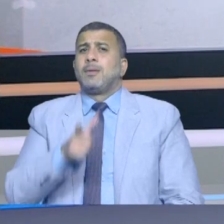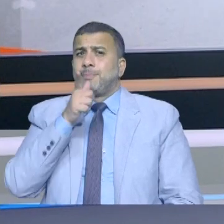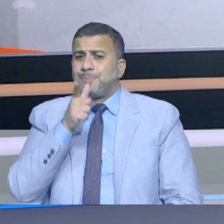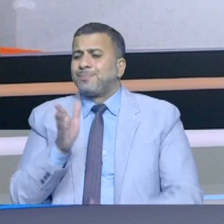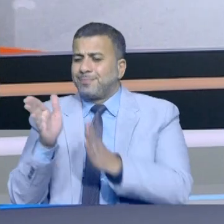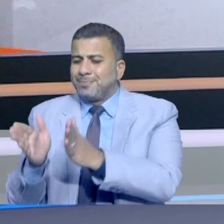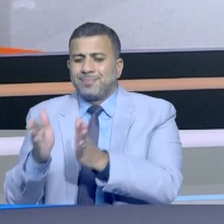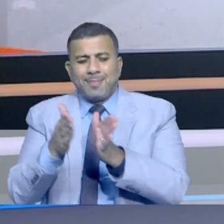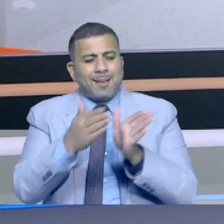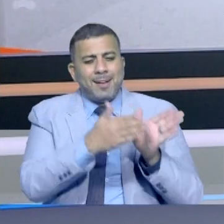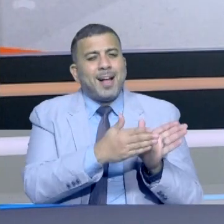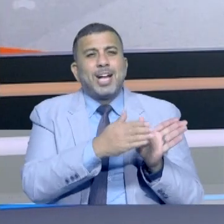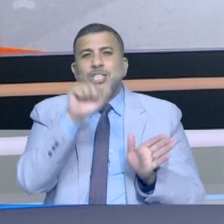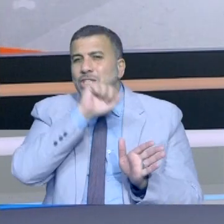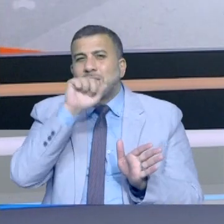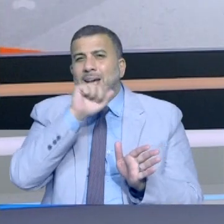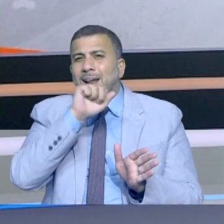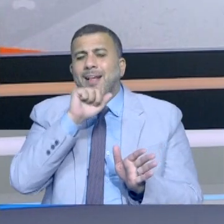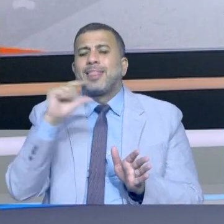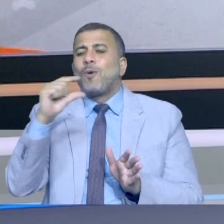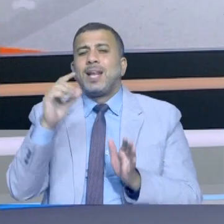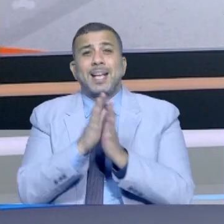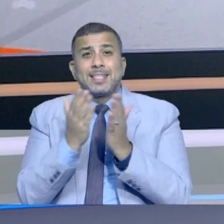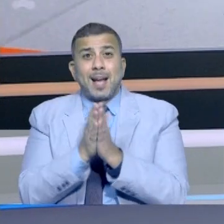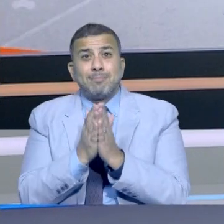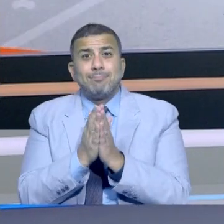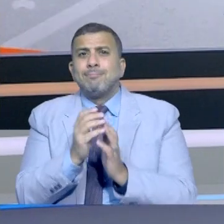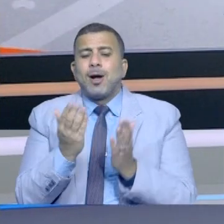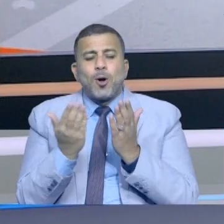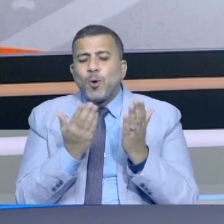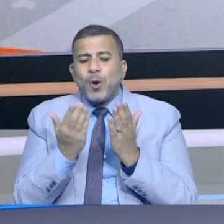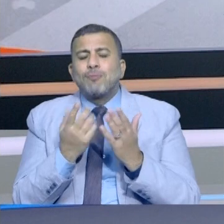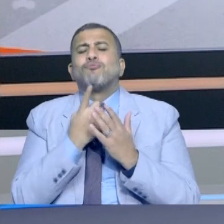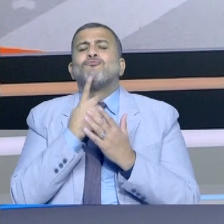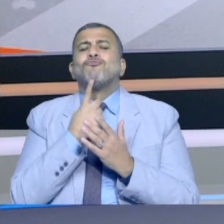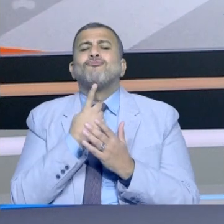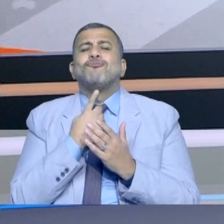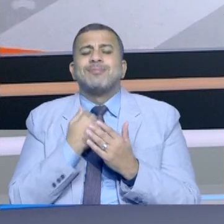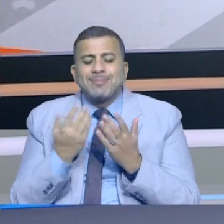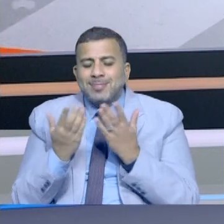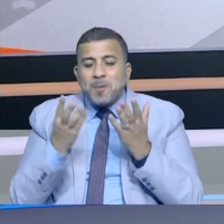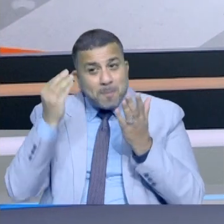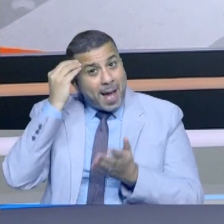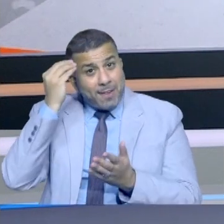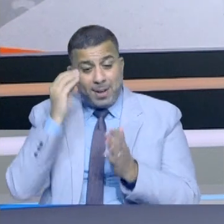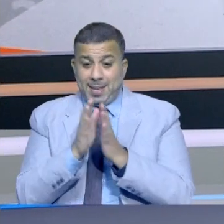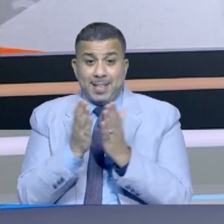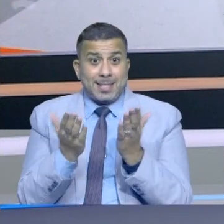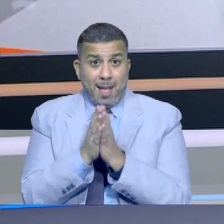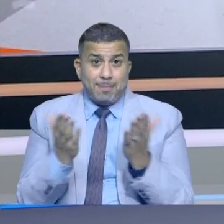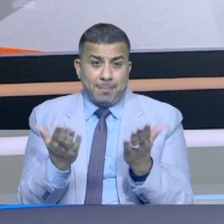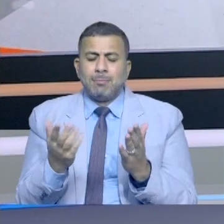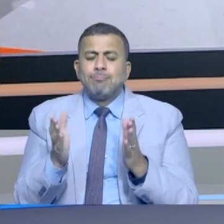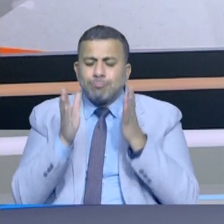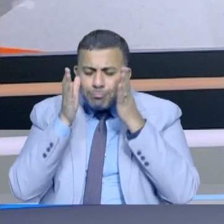وبين زوايا معرض الشارقة الدولي للكتاب يتجدد اللقاء بين القراء المتعطشين للمعرفة والكتاب الذين يحرصون